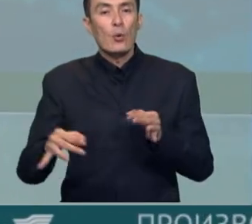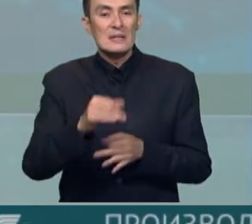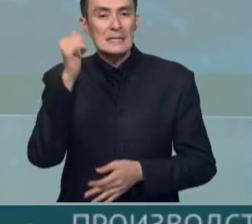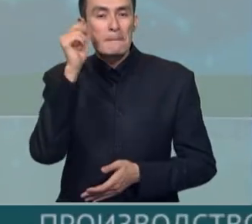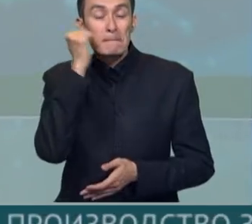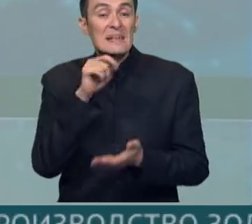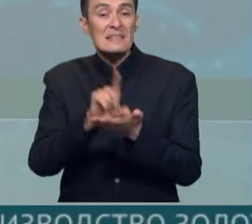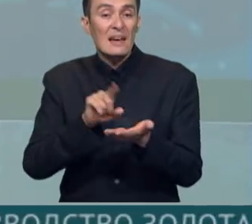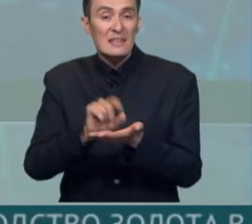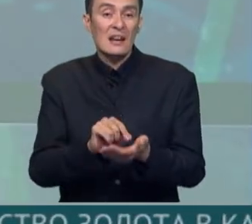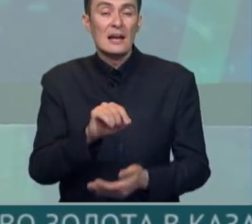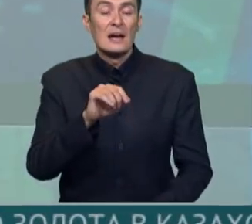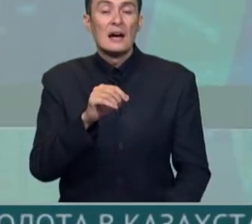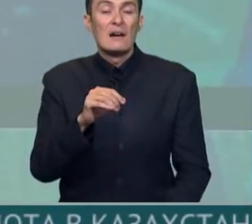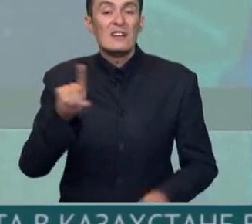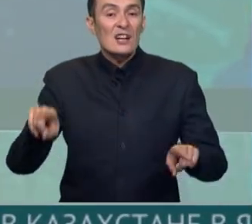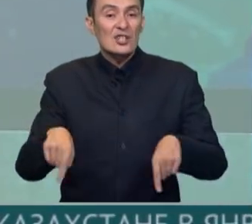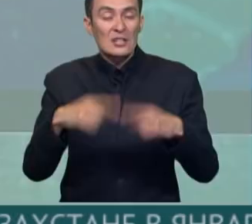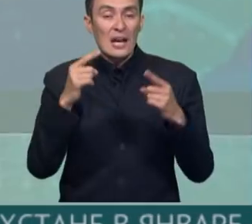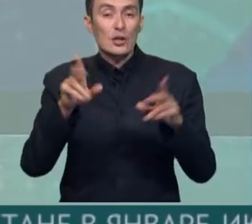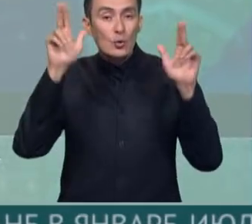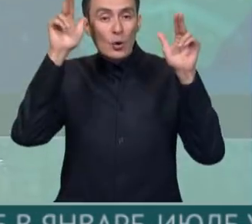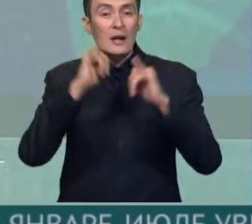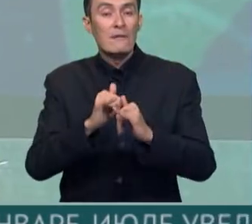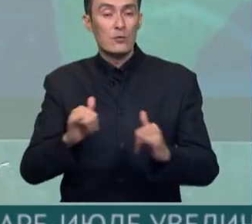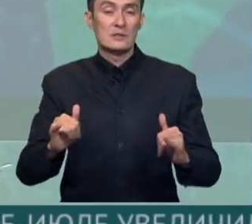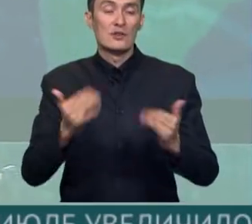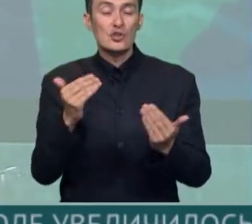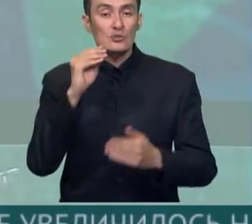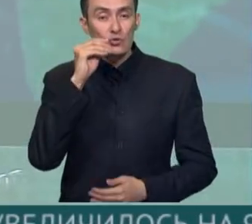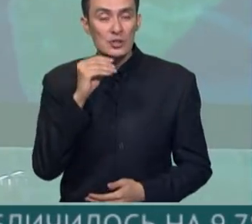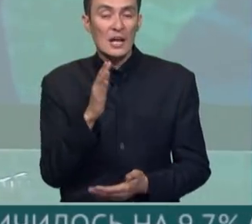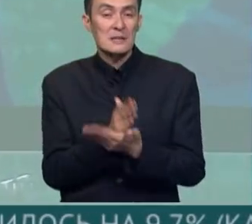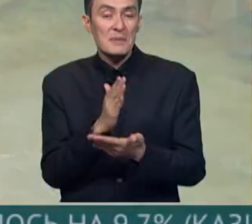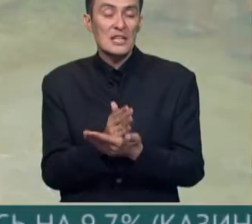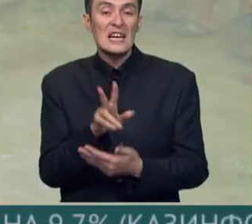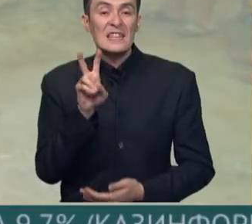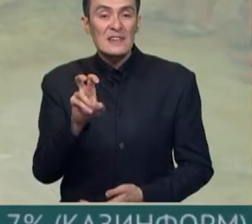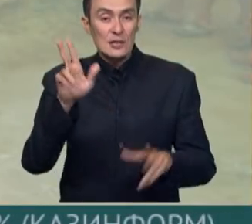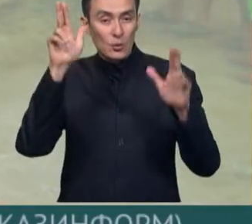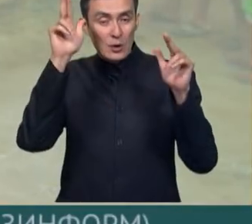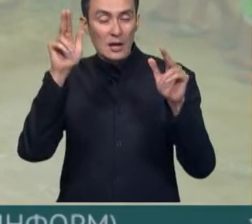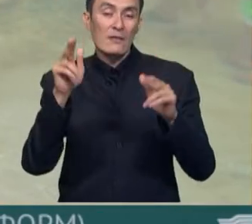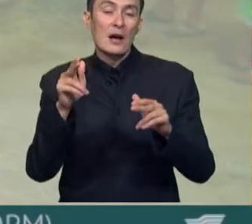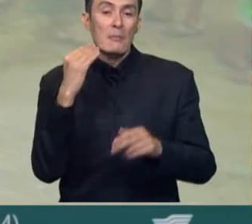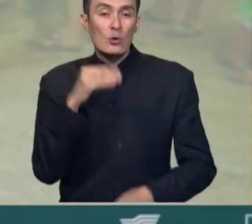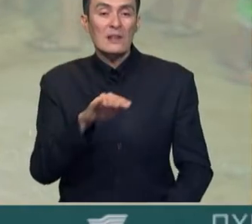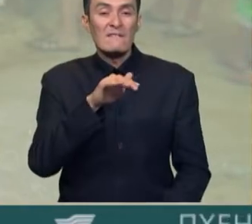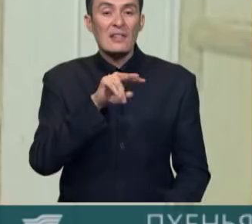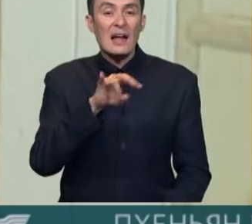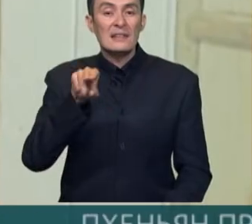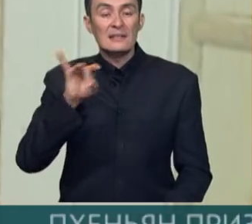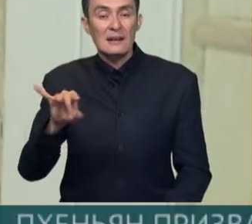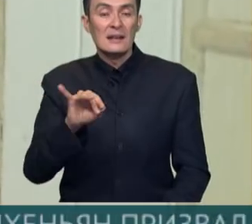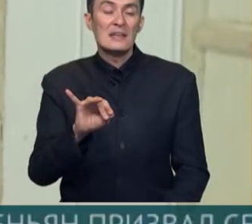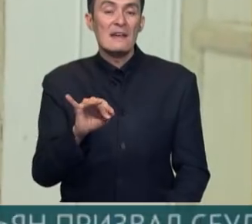пенсионер Шакен Жапаралиев возрождает кролиководство. Сейчас мужчина содержит 200 кроликов породы фландер